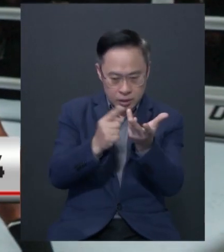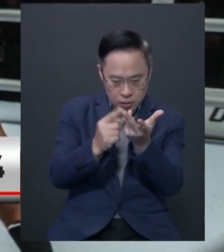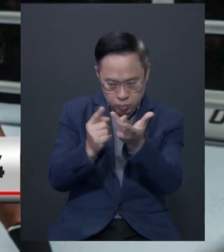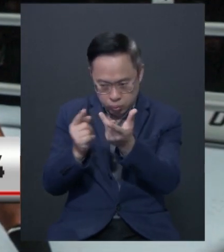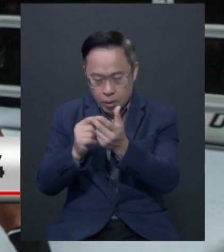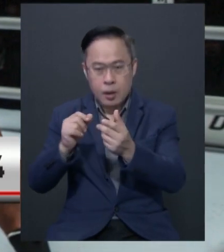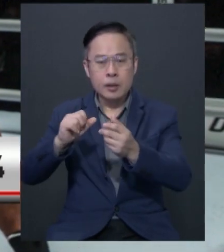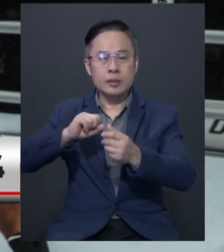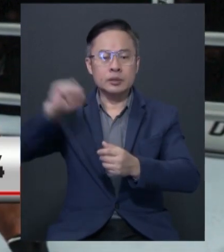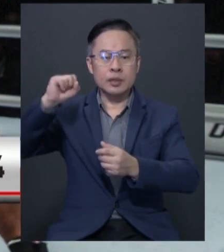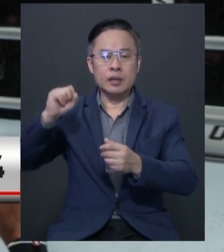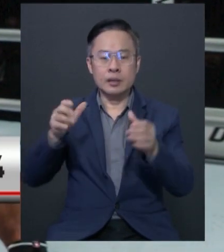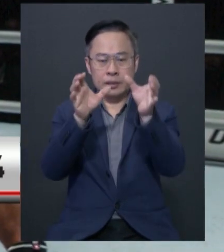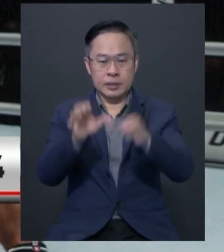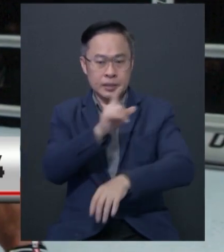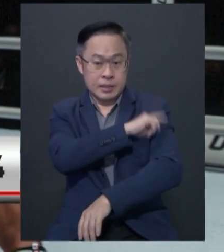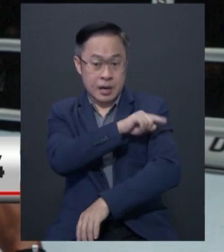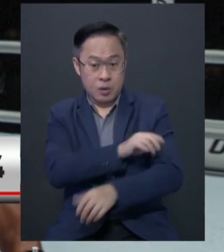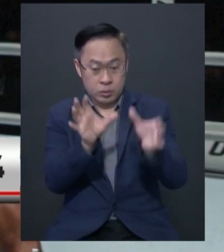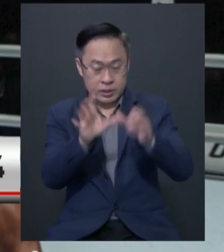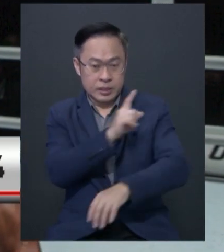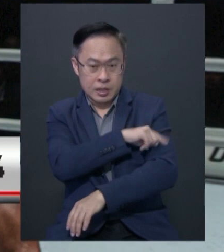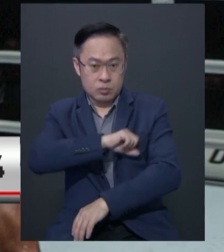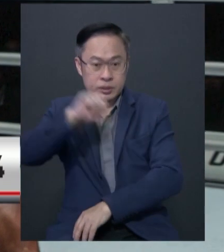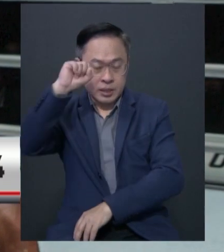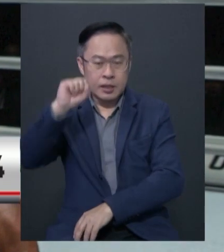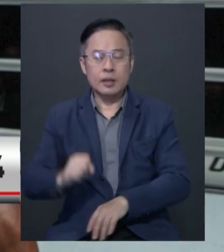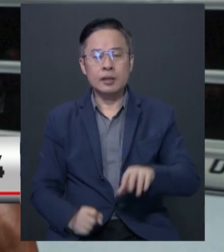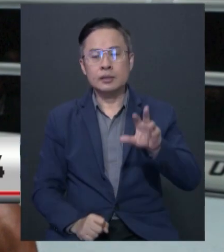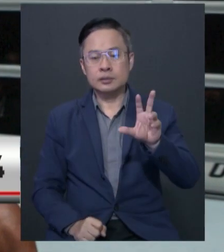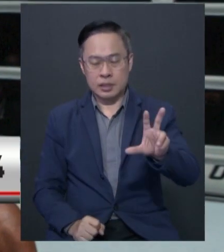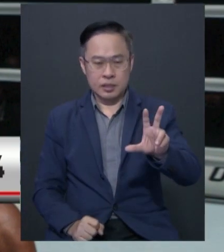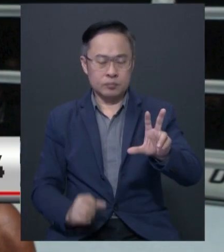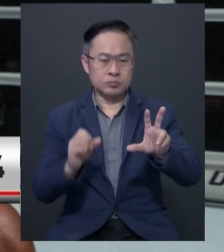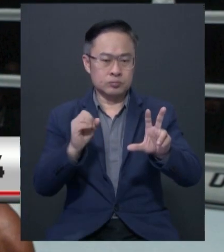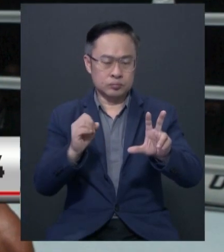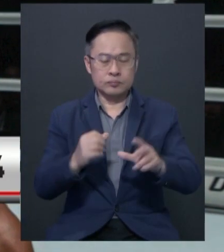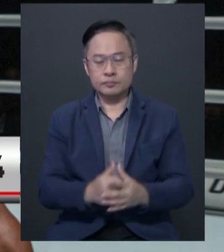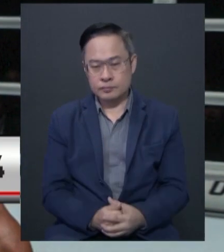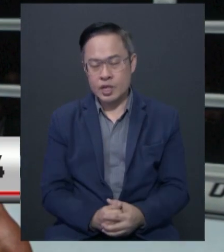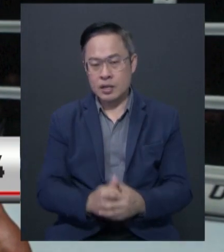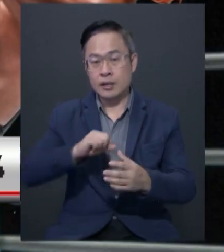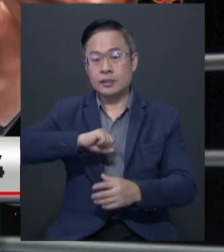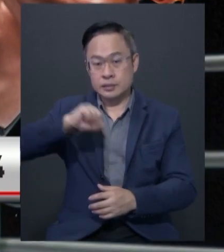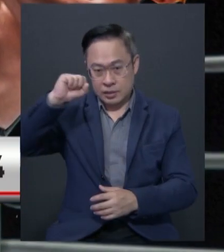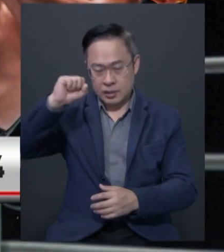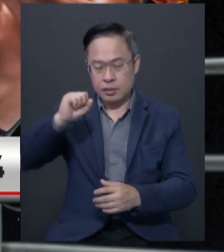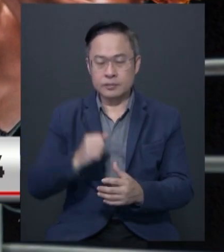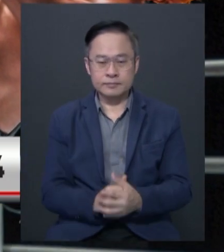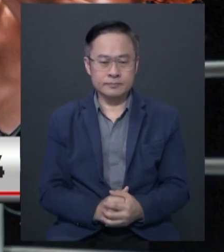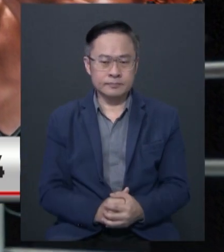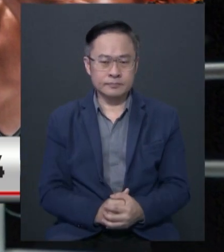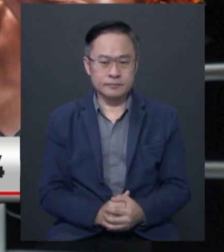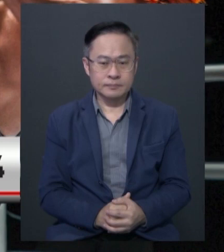ชูมือให้คะแนนชนะไปนะครับโดยเสียงข้างมากซึ่งเป็นการเก็บชัยชนะในศึกวันลุมพินีได้สำเร็จอีกด้วยนะครับ